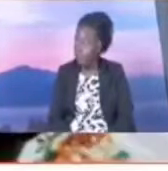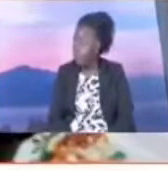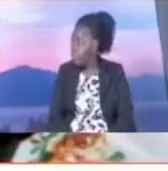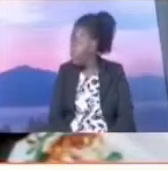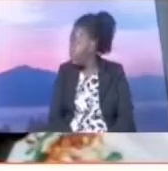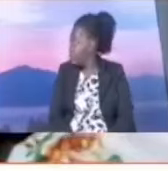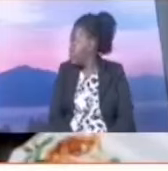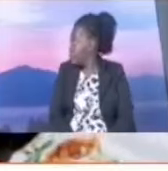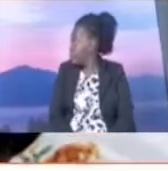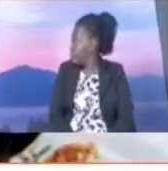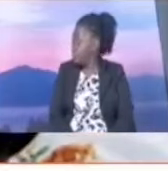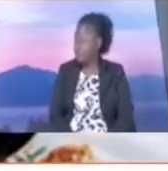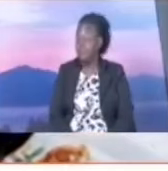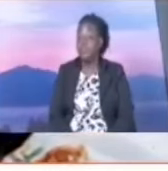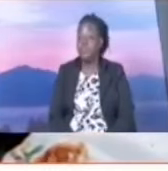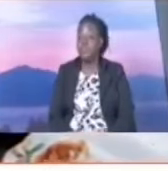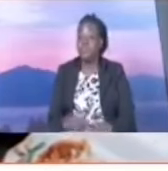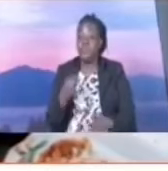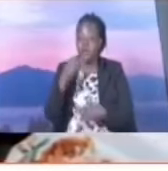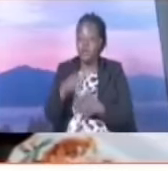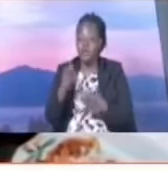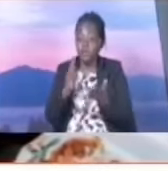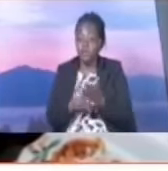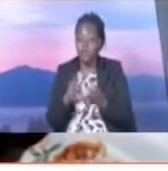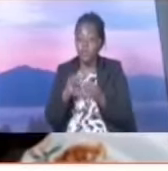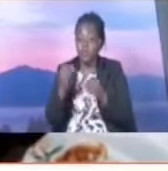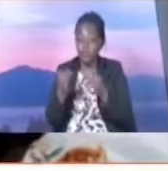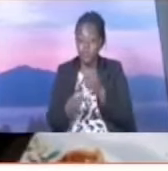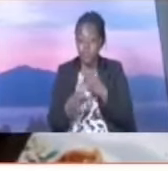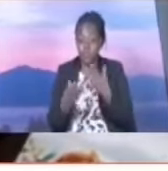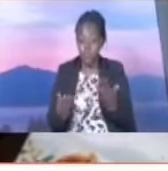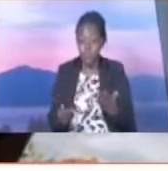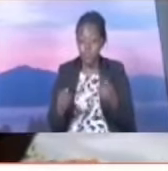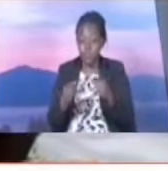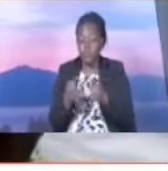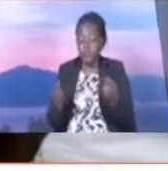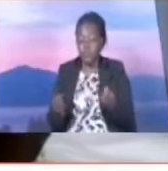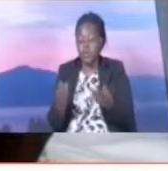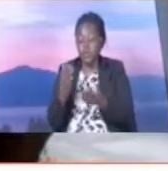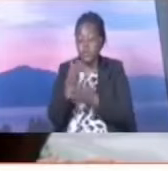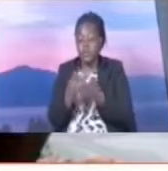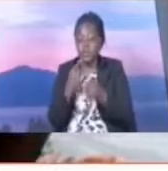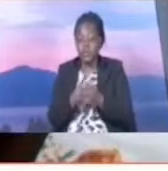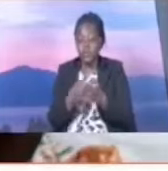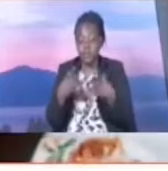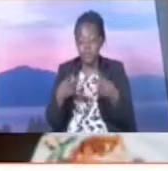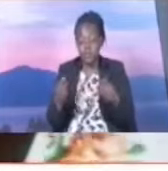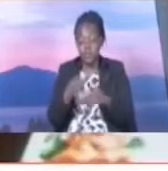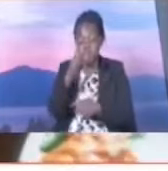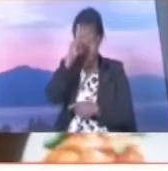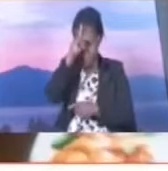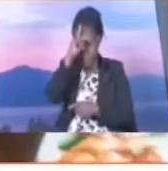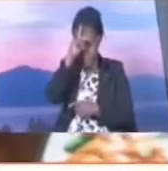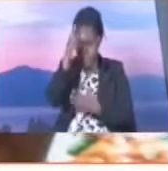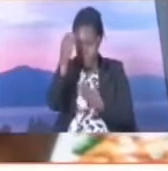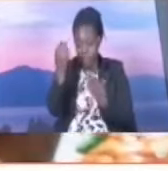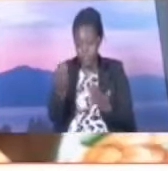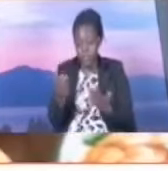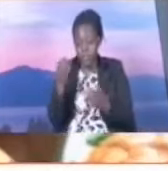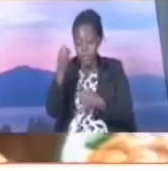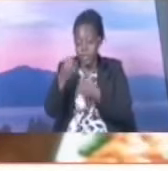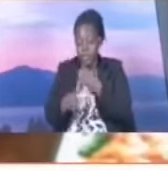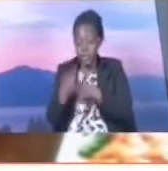ebikyamu okuva mu mbeera kijja okuzuula omuwala Wilfred Namujuzi abadde amaze ekiseera nga yabula ku kyalo mu kisenyi ng'ono yasemba